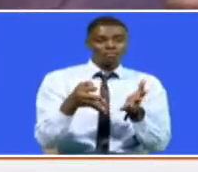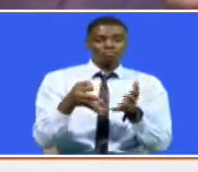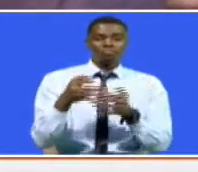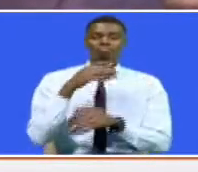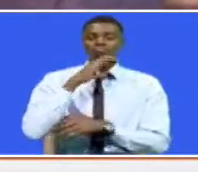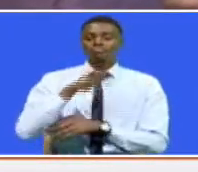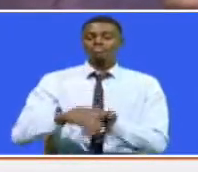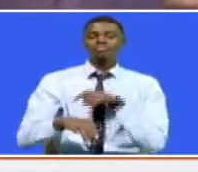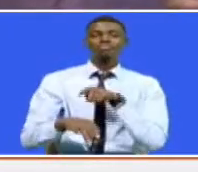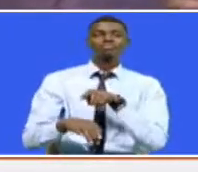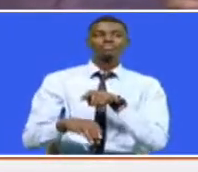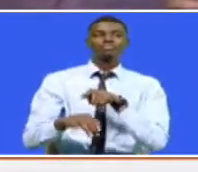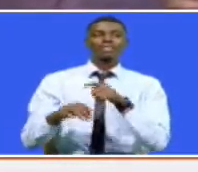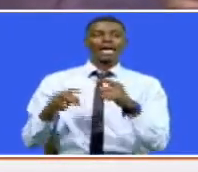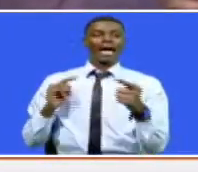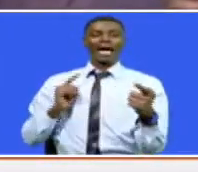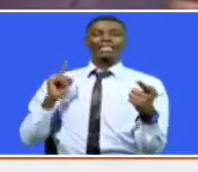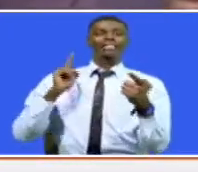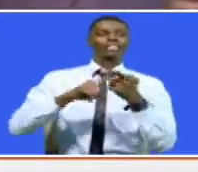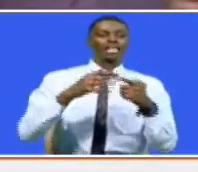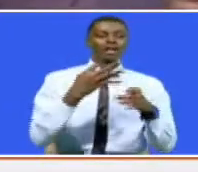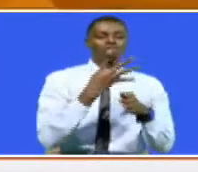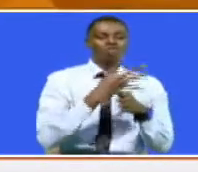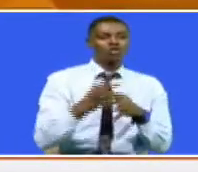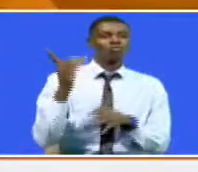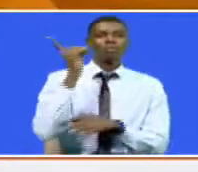kijana hadi amalize form 4.